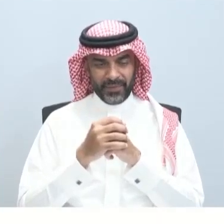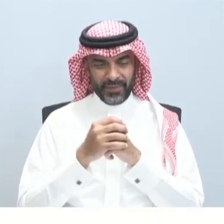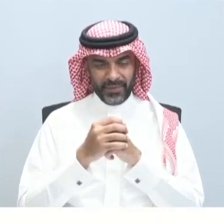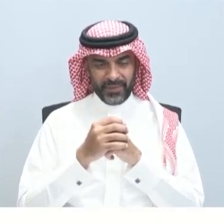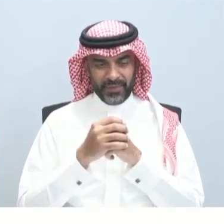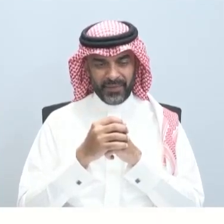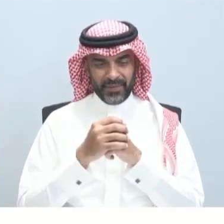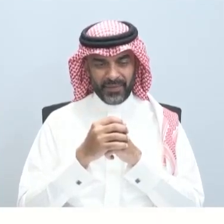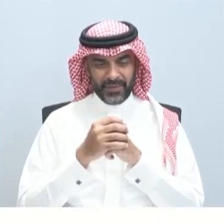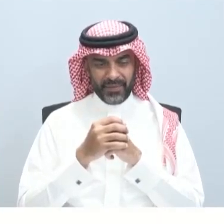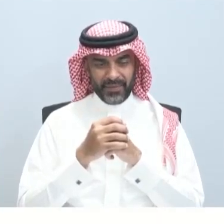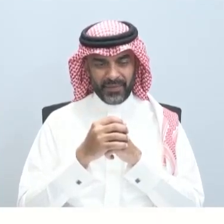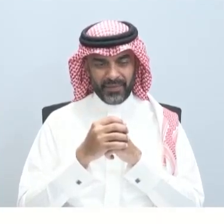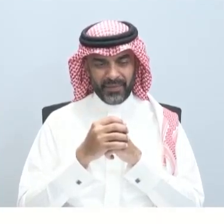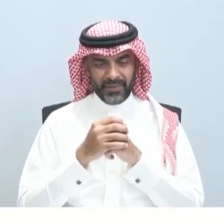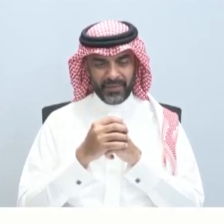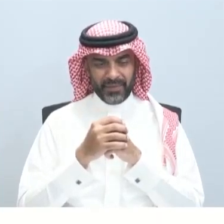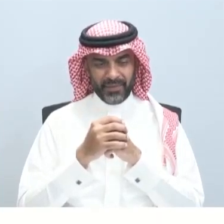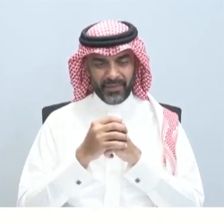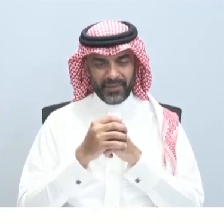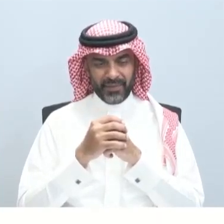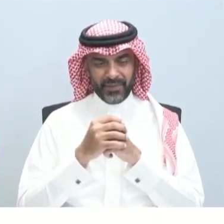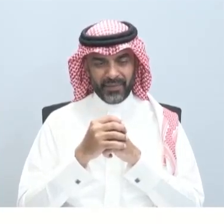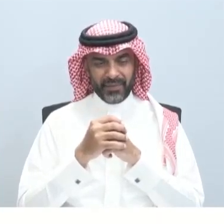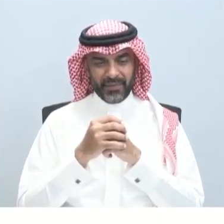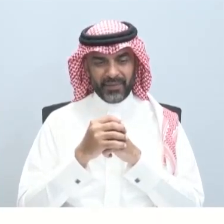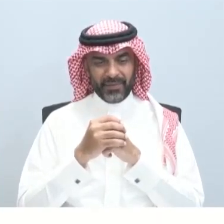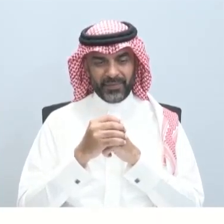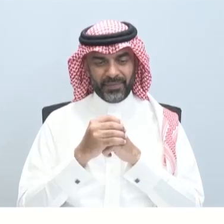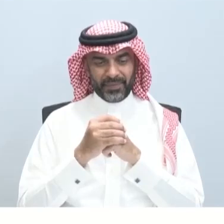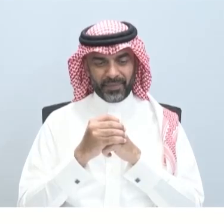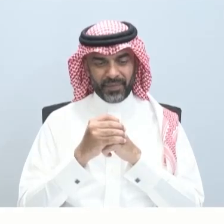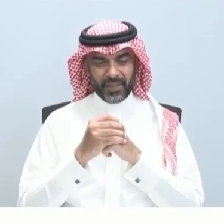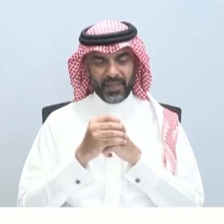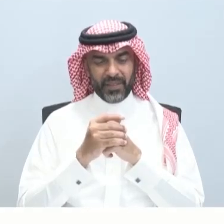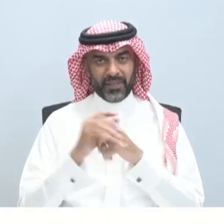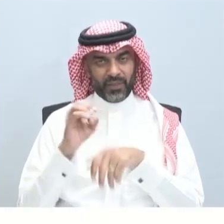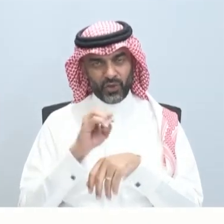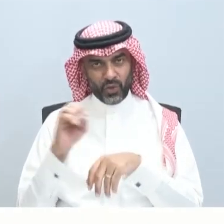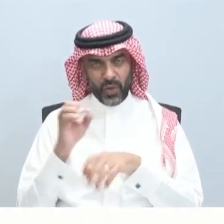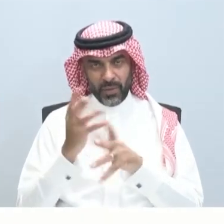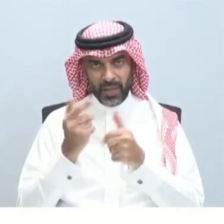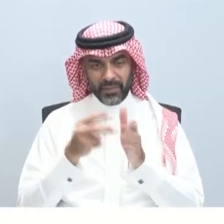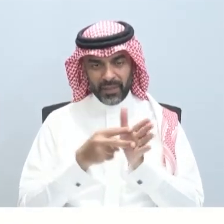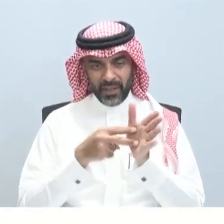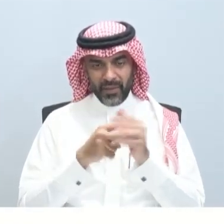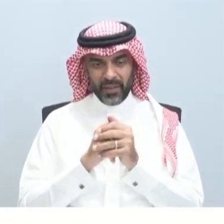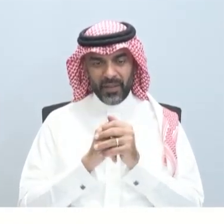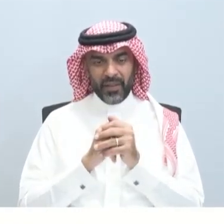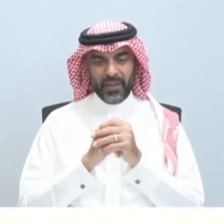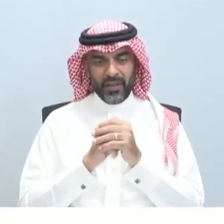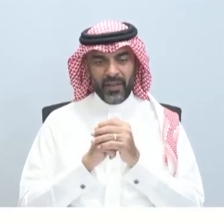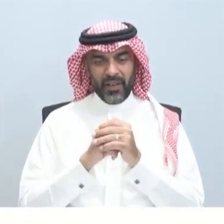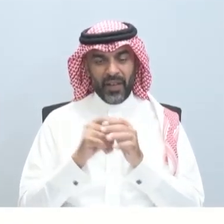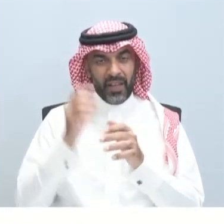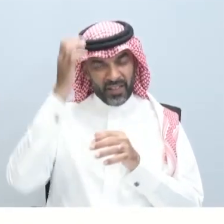وتسعون جزءا من مئه اذا بهذا الشكل توصلنا الى الاجابه نستطيع ان نقول ابنائي وبناتي اذا